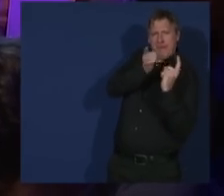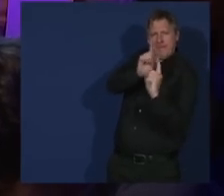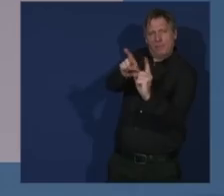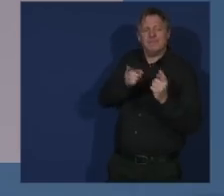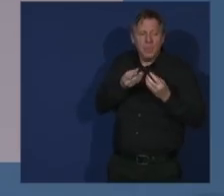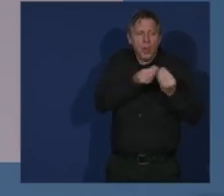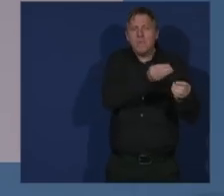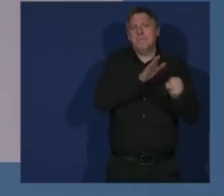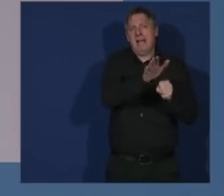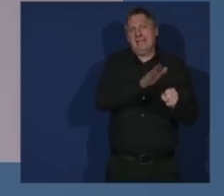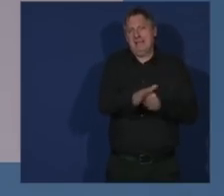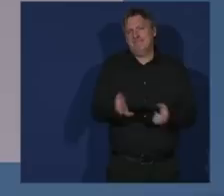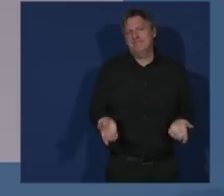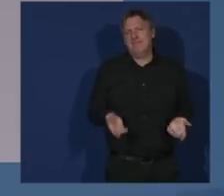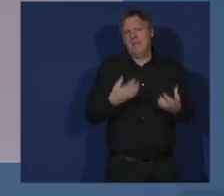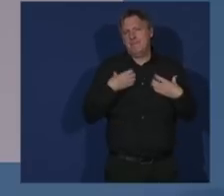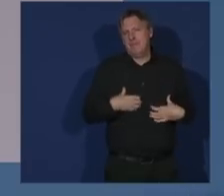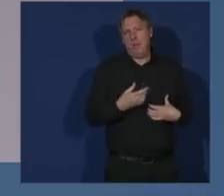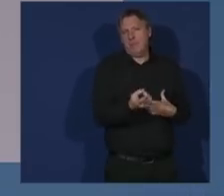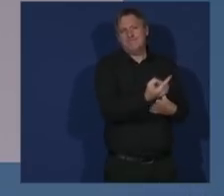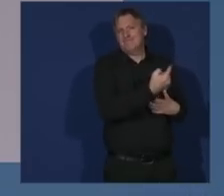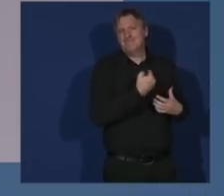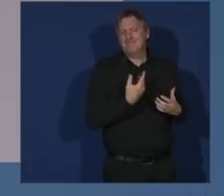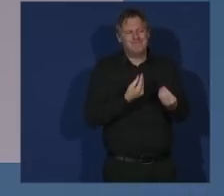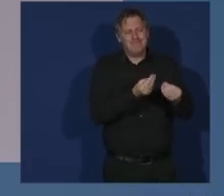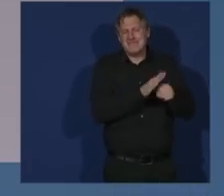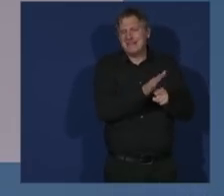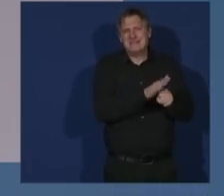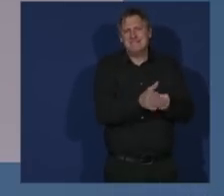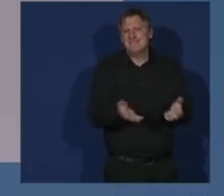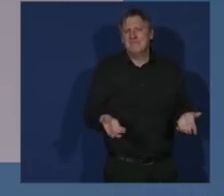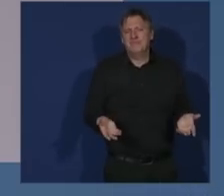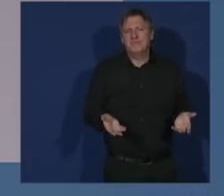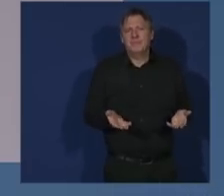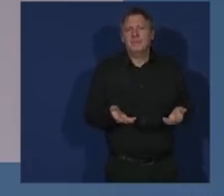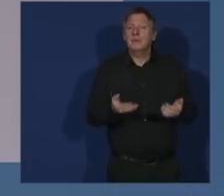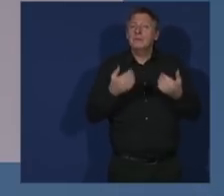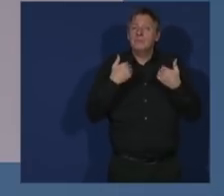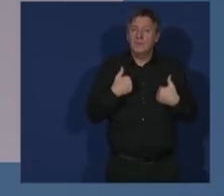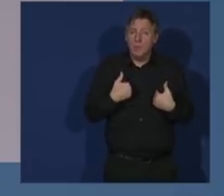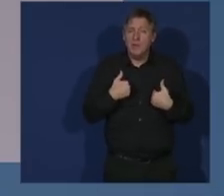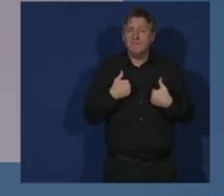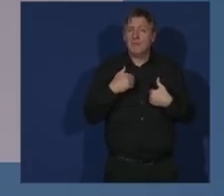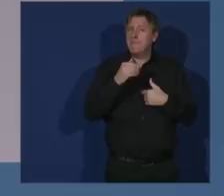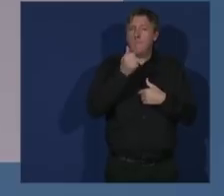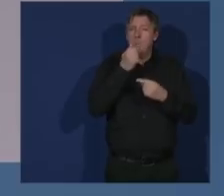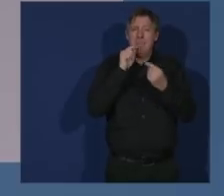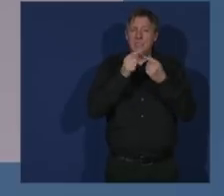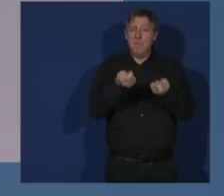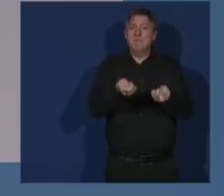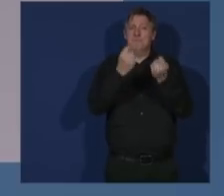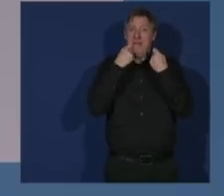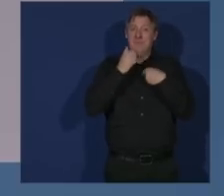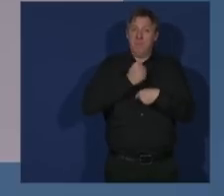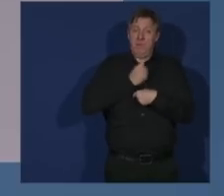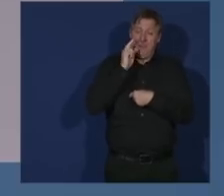Et je veux le dire clairement devant vous, c'est la première mission que je m'assigne, faire en sorte, être